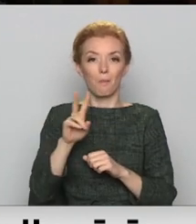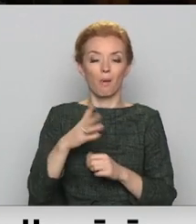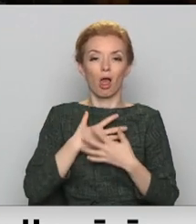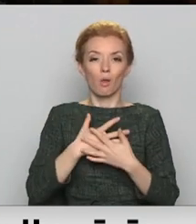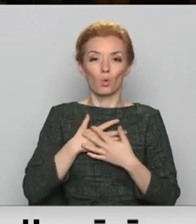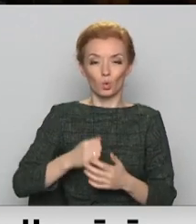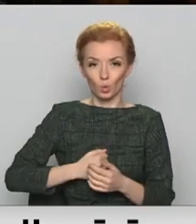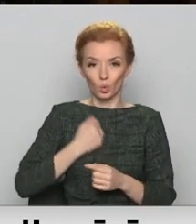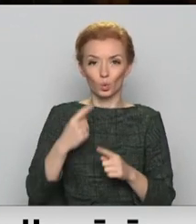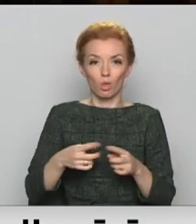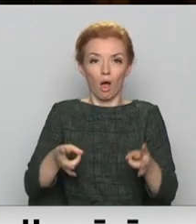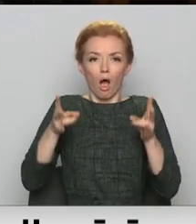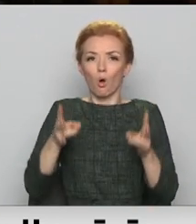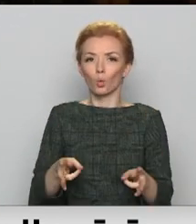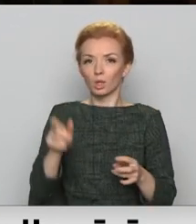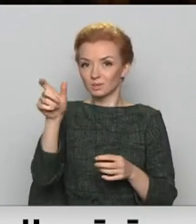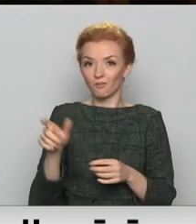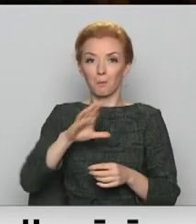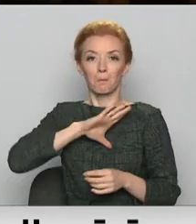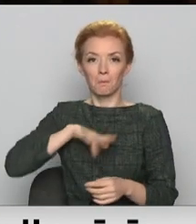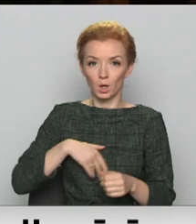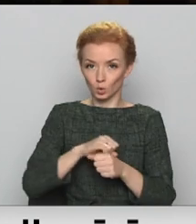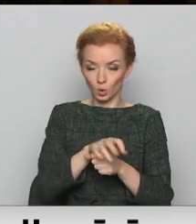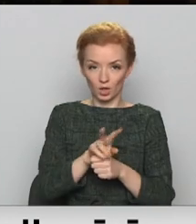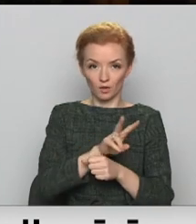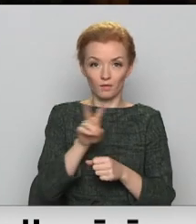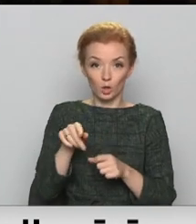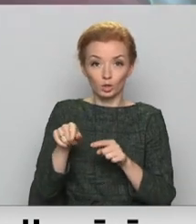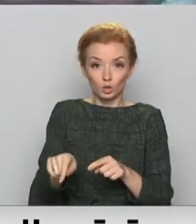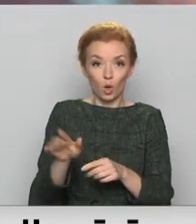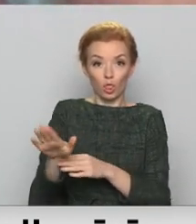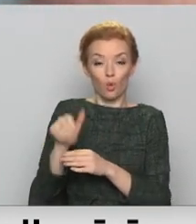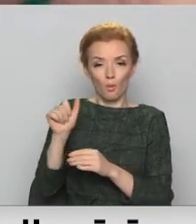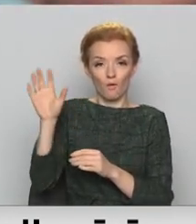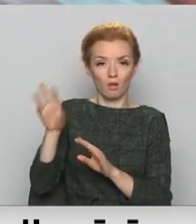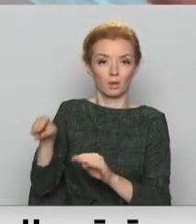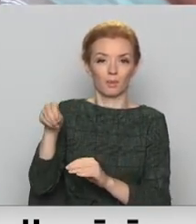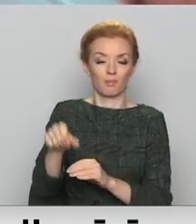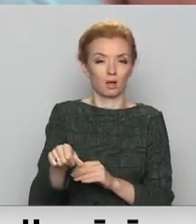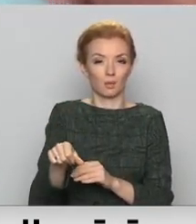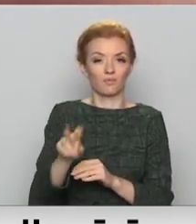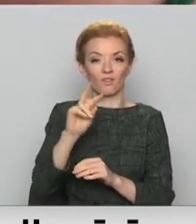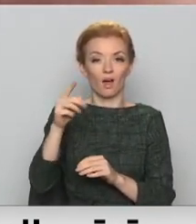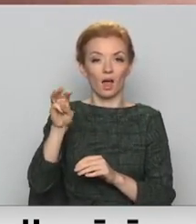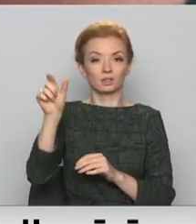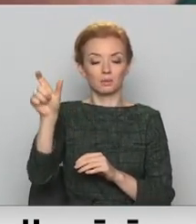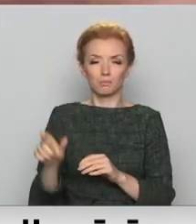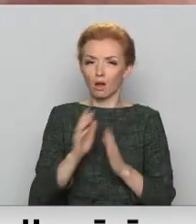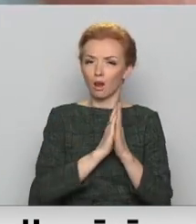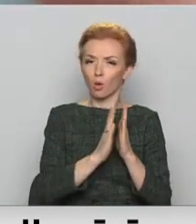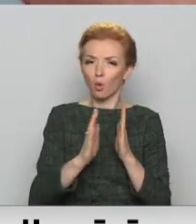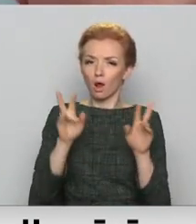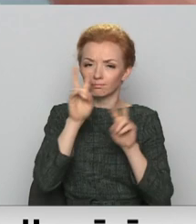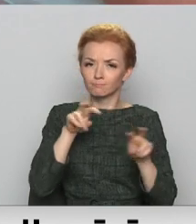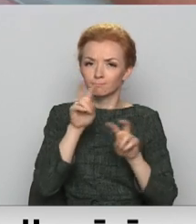akūtiem pacientiem pēc Covid izslimošanas aparātu nomu apmaksā. Vēsma Zālīte regulāri kontrolē skābekļa